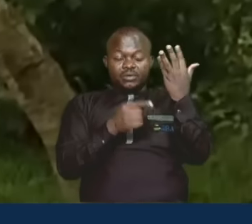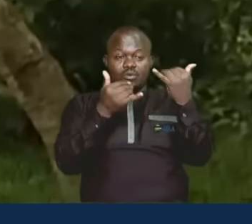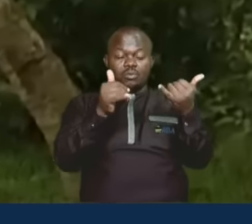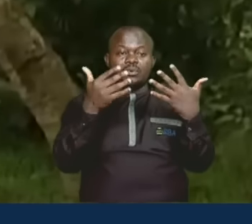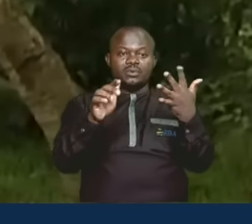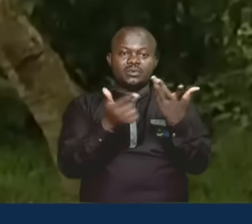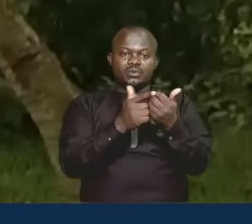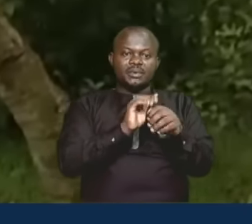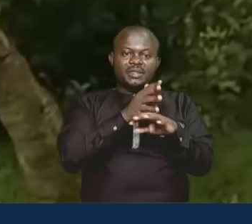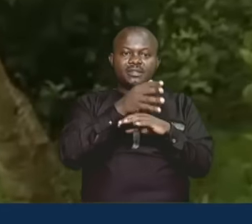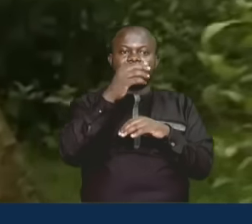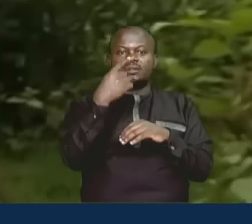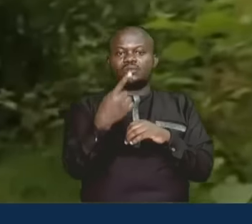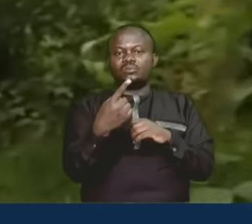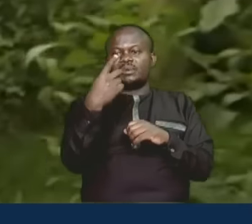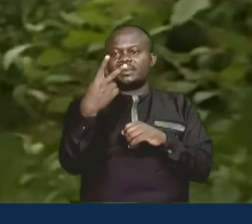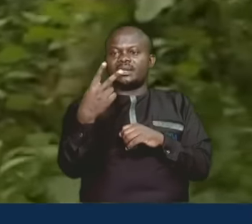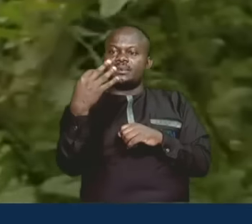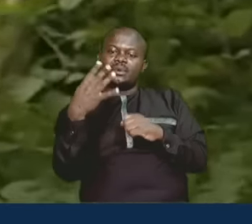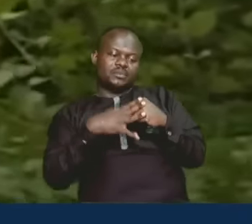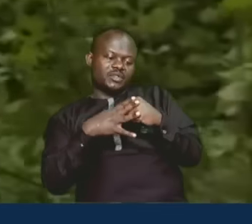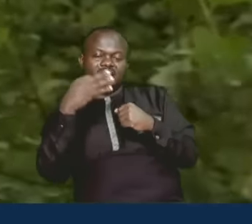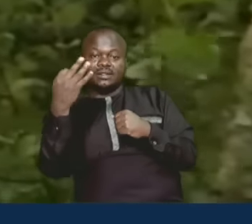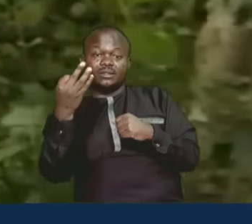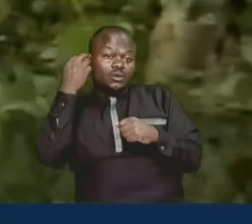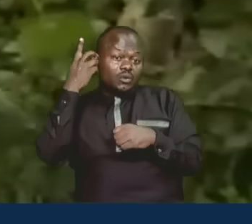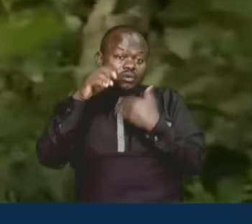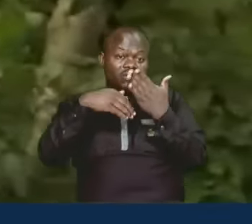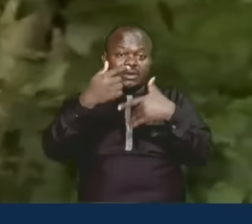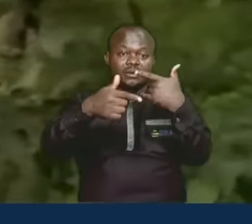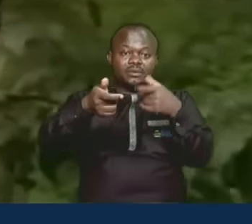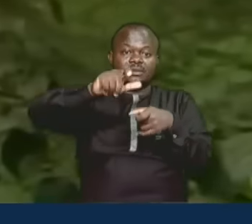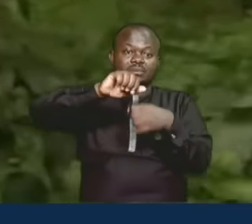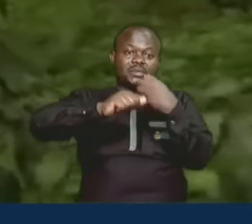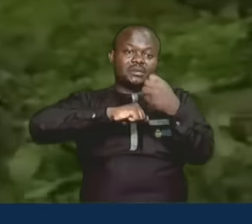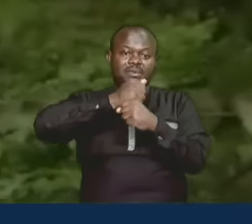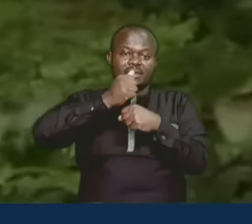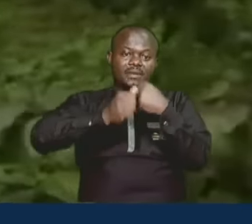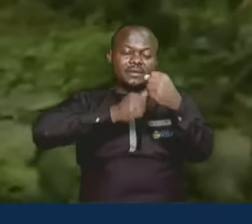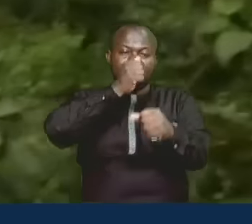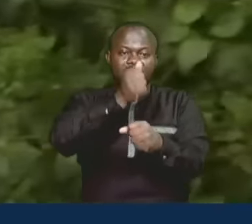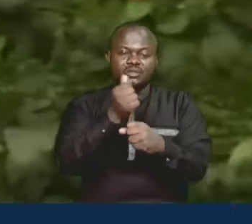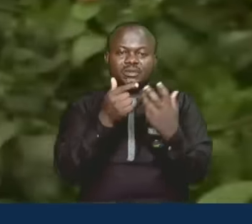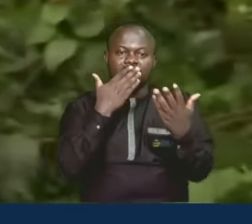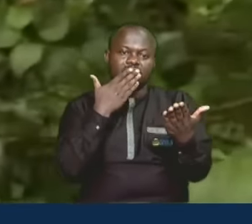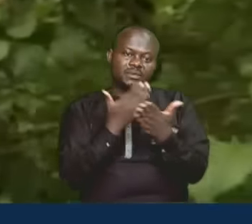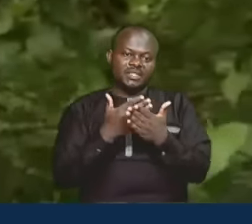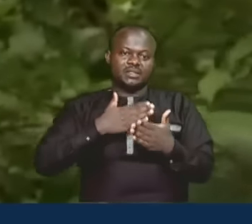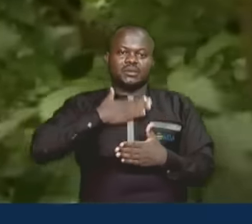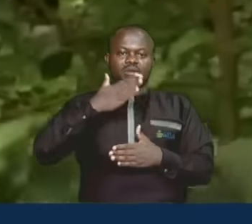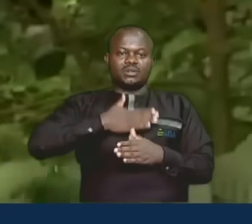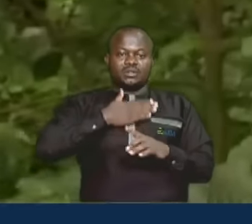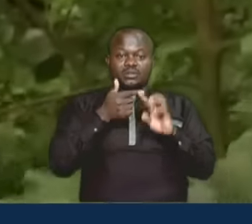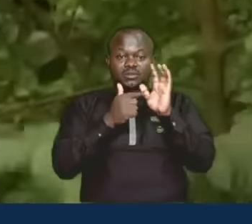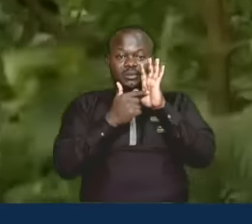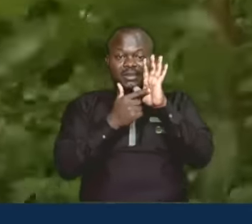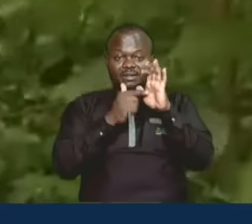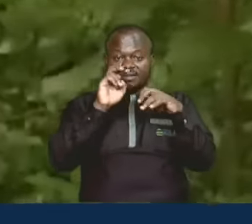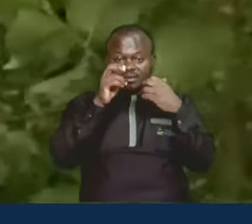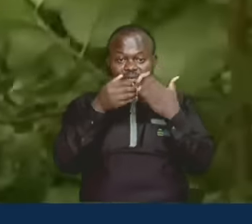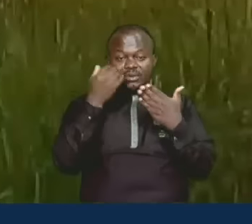imisambi 293. Urumva ko imisambi yakomeje yiyongera buri mwaka turabara. So ni ibintu byiza, ni ibintu byo kwishimira, bigaragaza ko